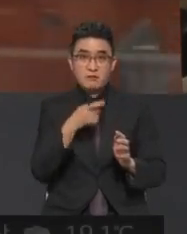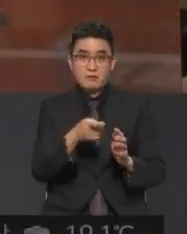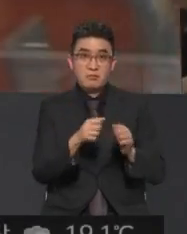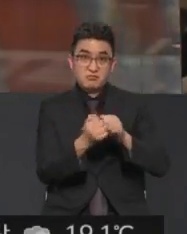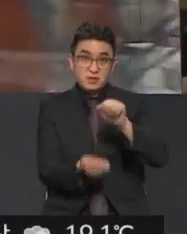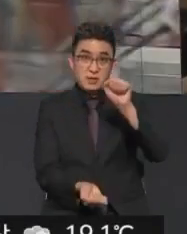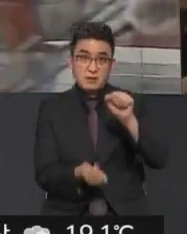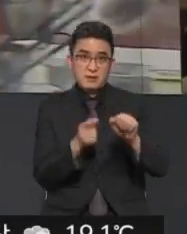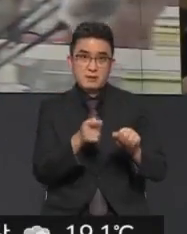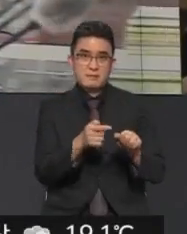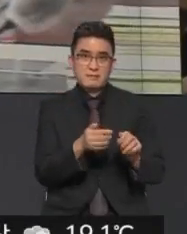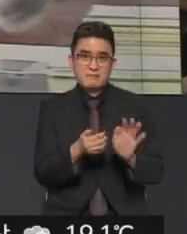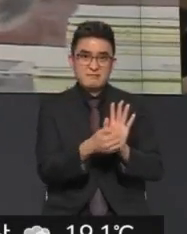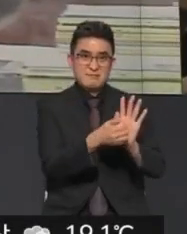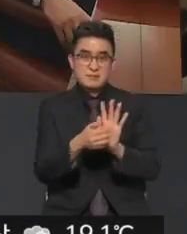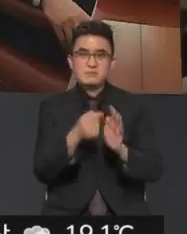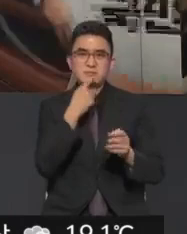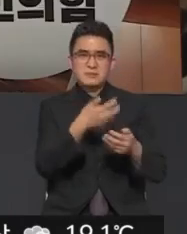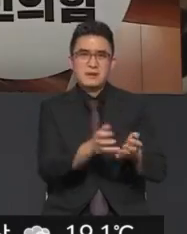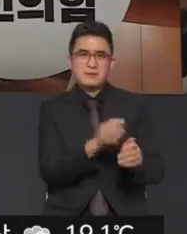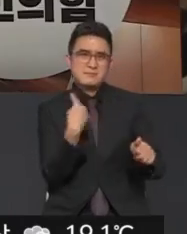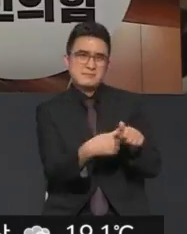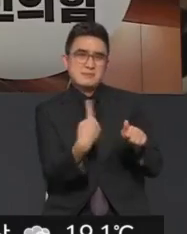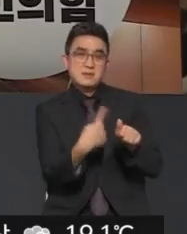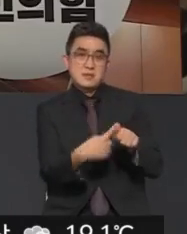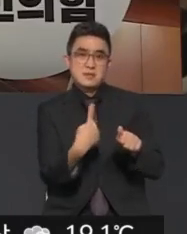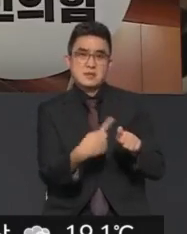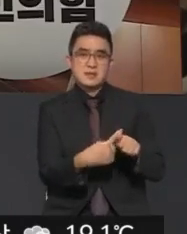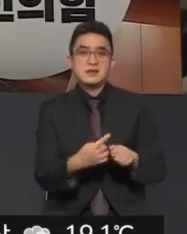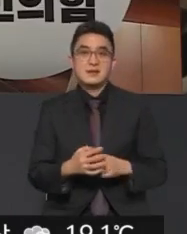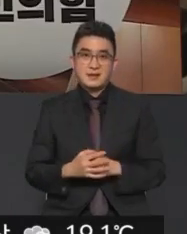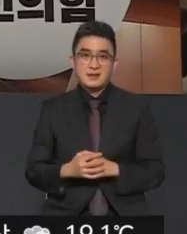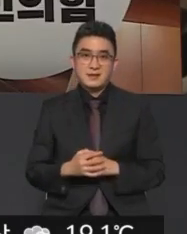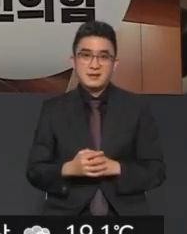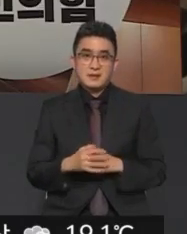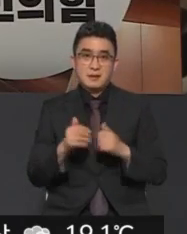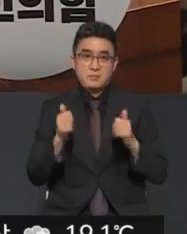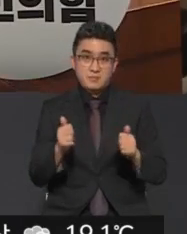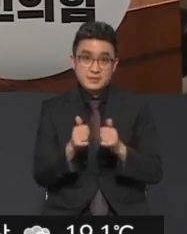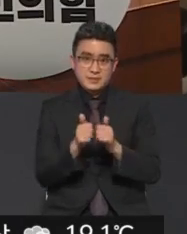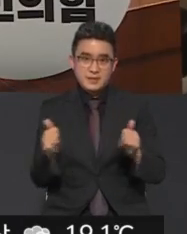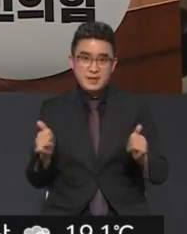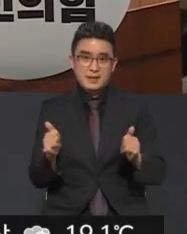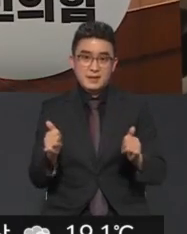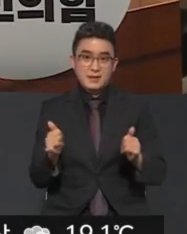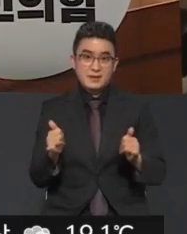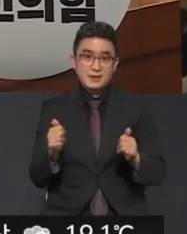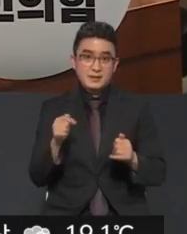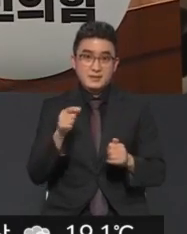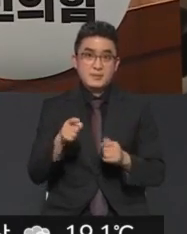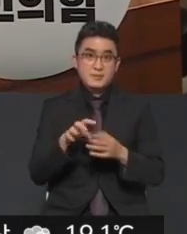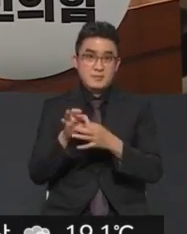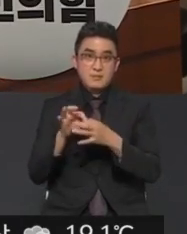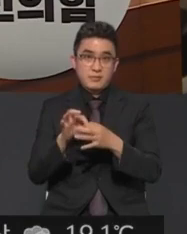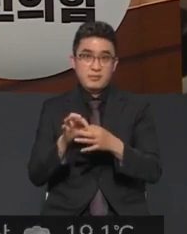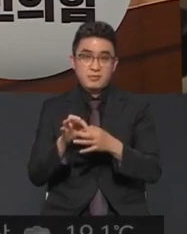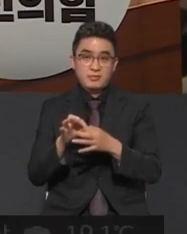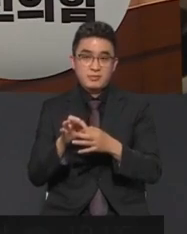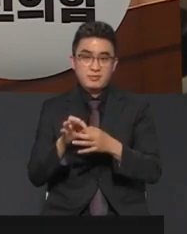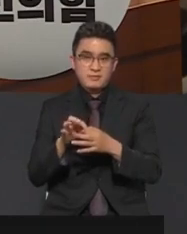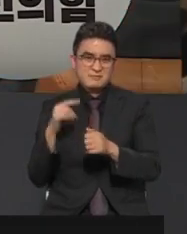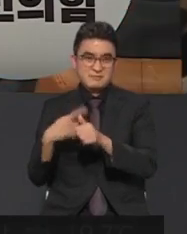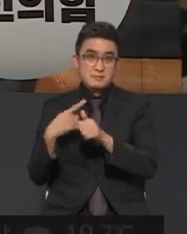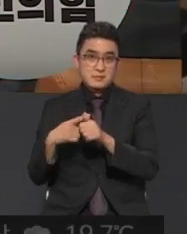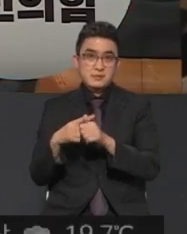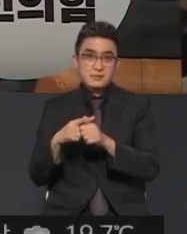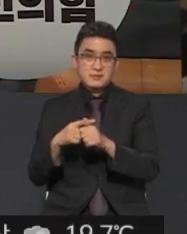민주당을 질타했습니다 성역이 있느냐 이렇게 법원장들에게 에둘러서 따져 묻는 방식이었는데요 돌아오는 답변은